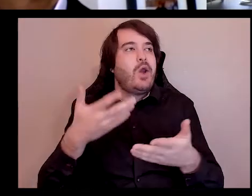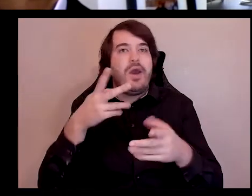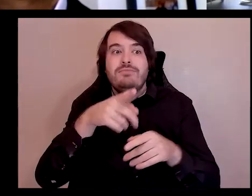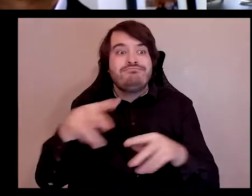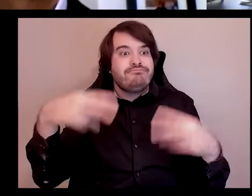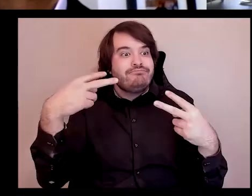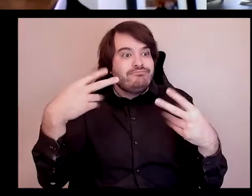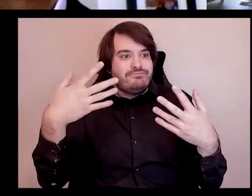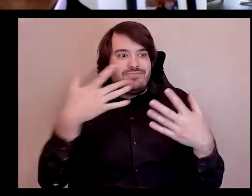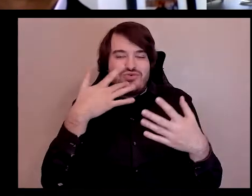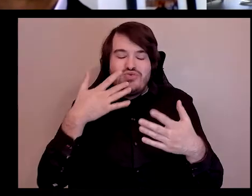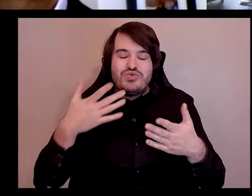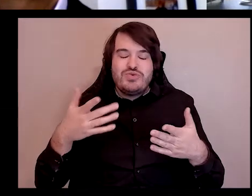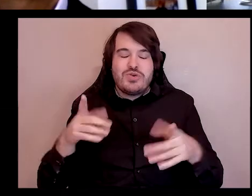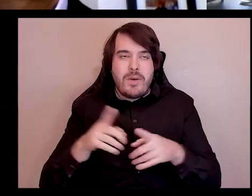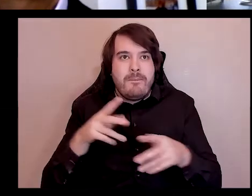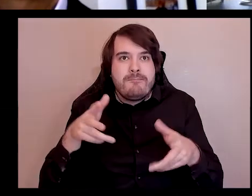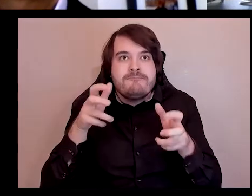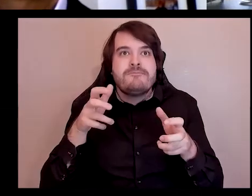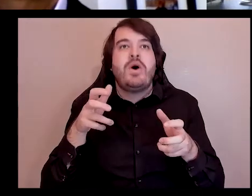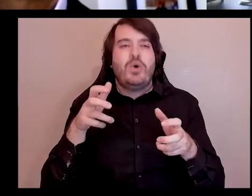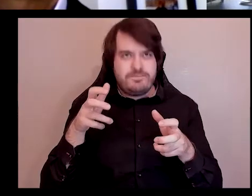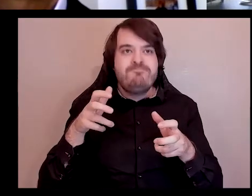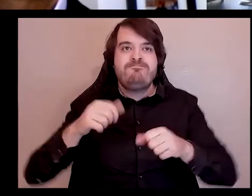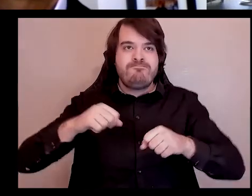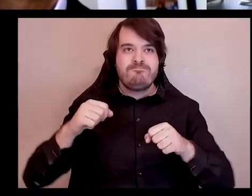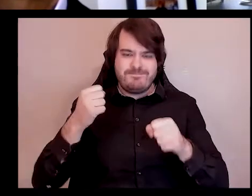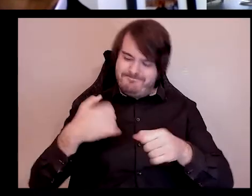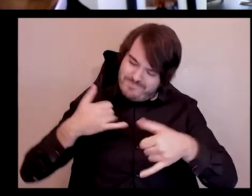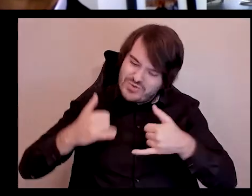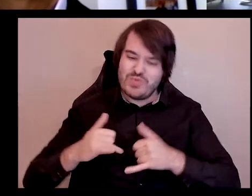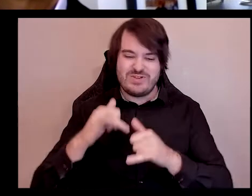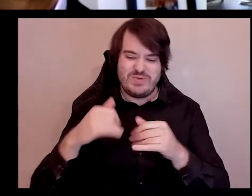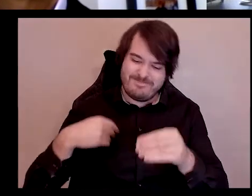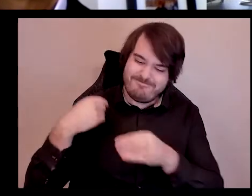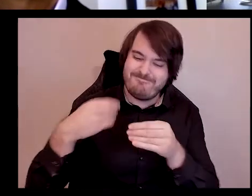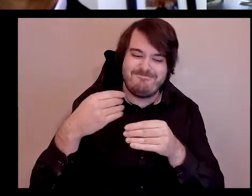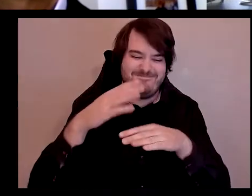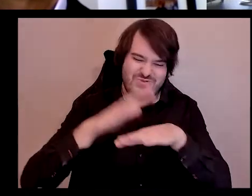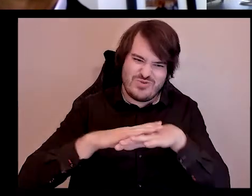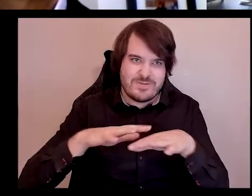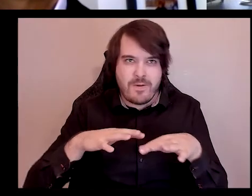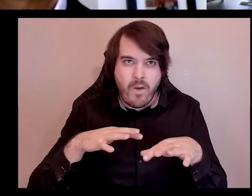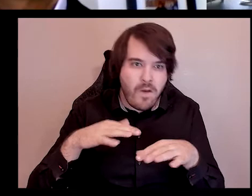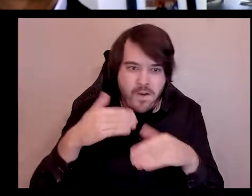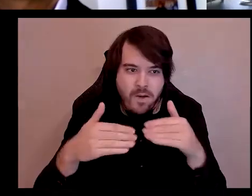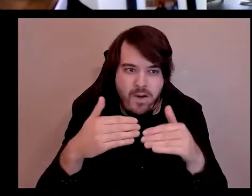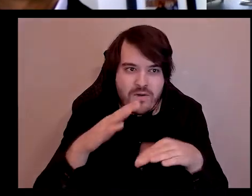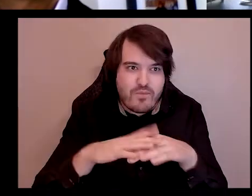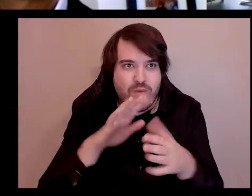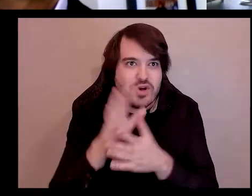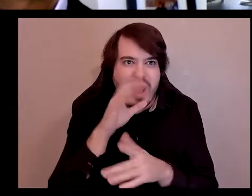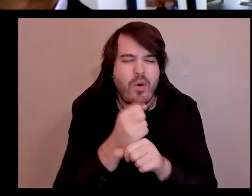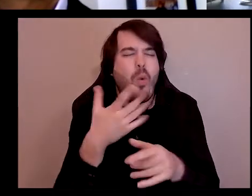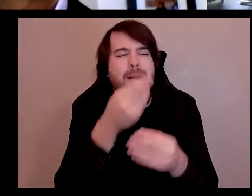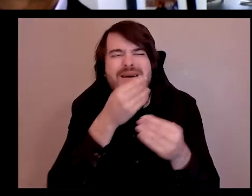timide. Si on avait justement, Claude, des messages que vous aimeriez que les gens qui écoutent la capsule là, puissent amener